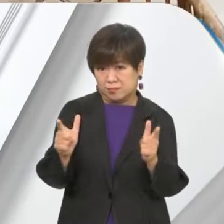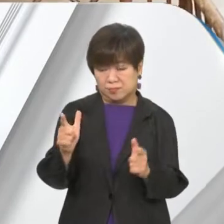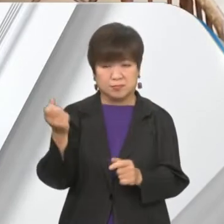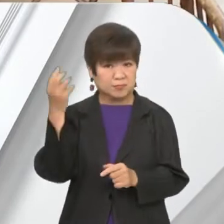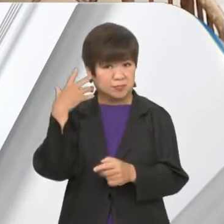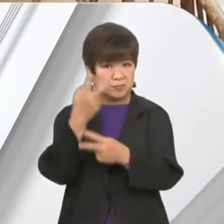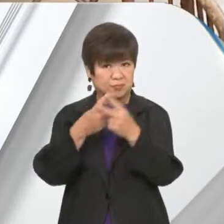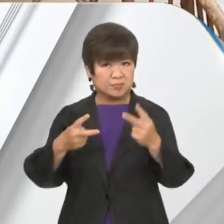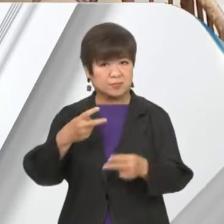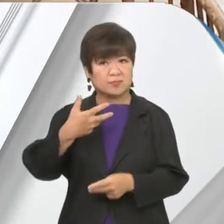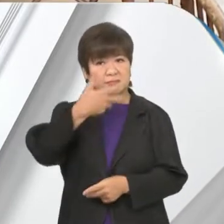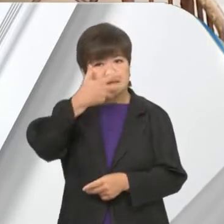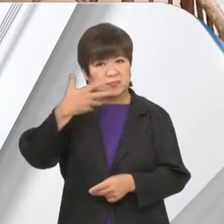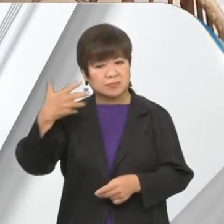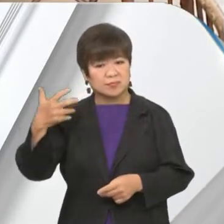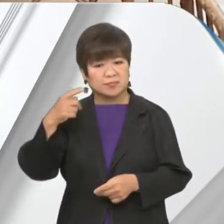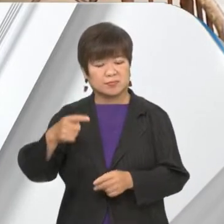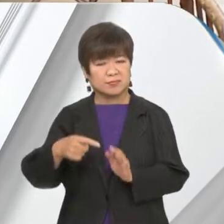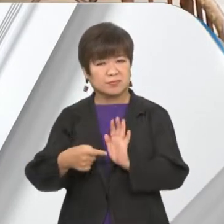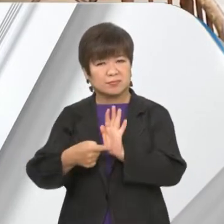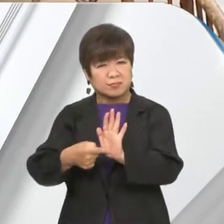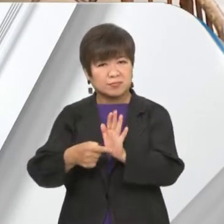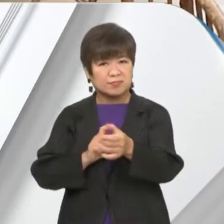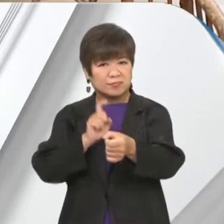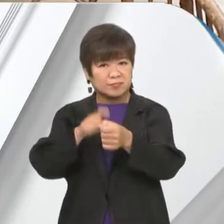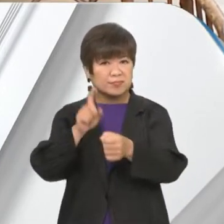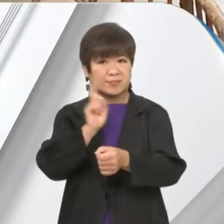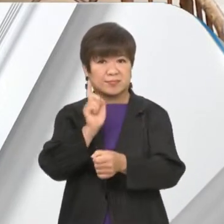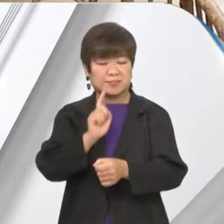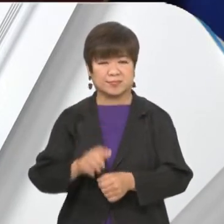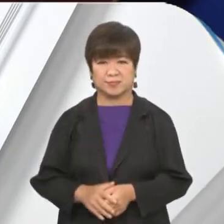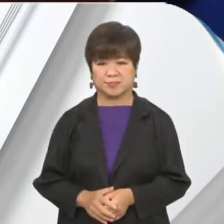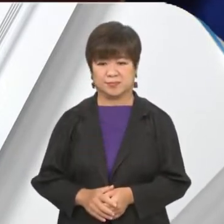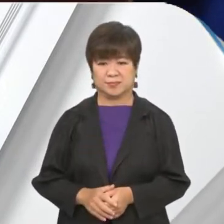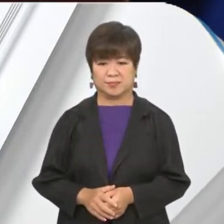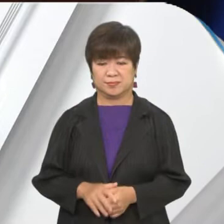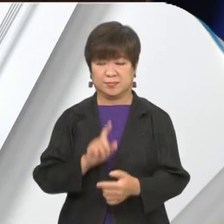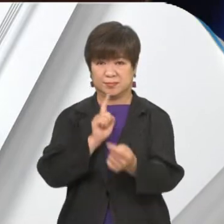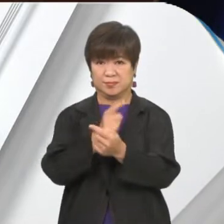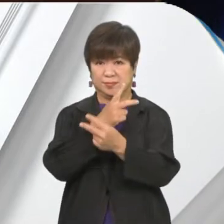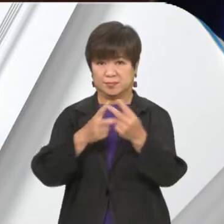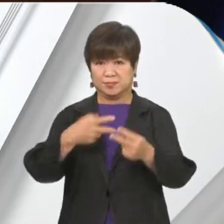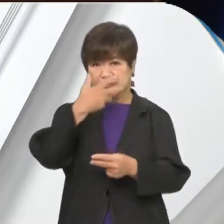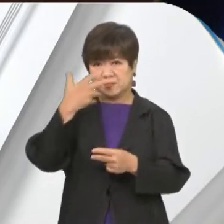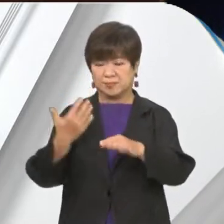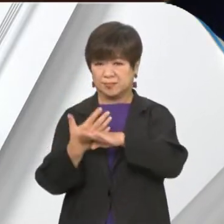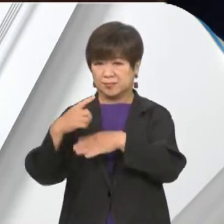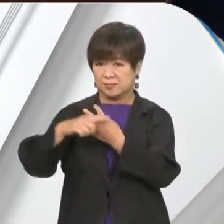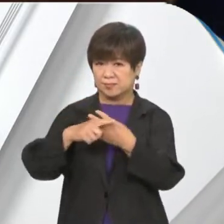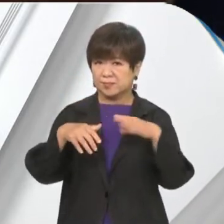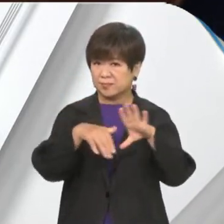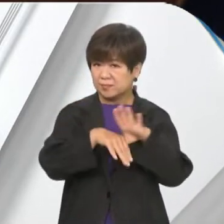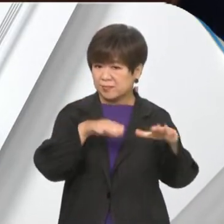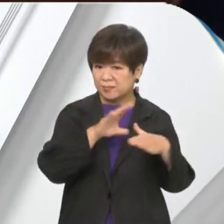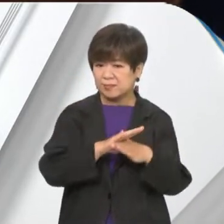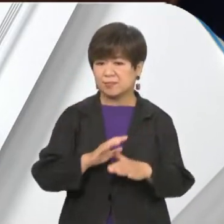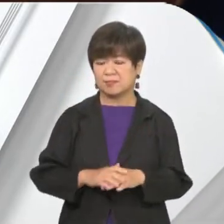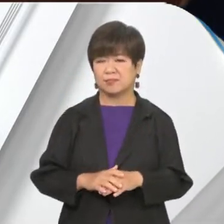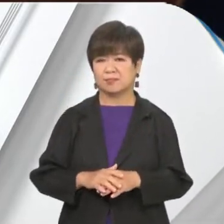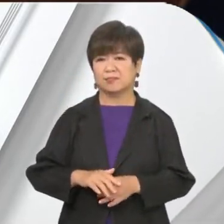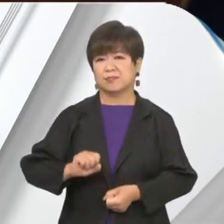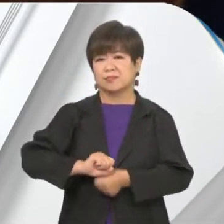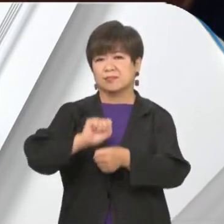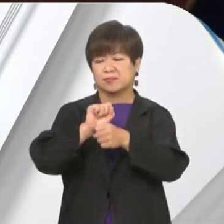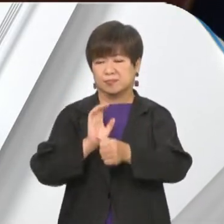音乐人爱传达的理念同想法，安尼对客家音乐产业同文化，会有更加